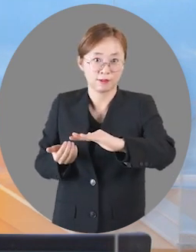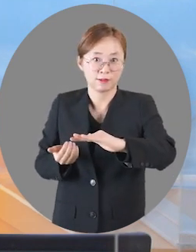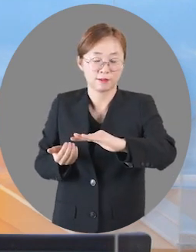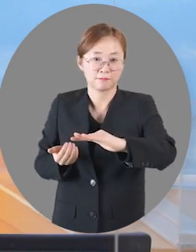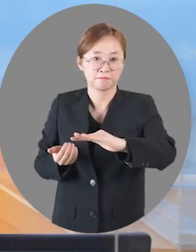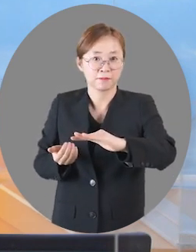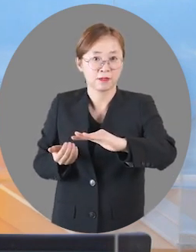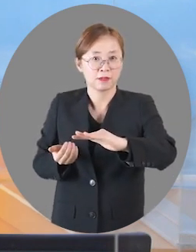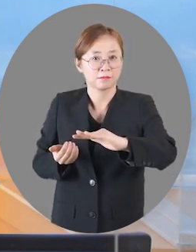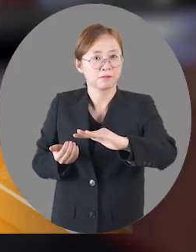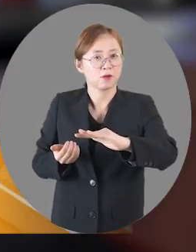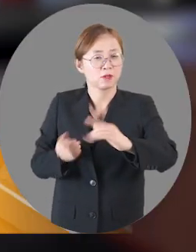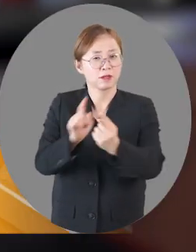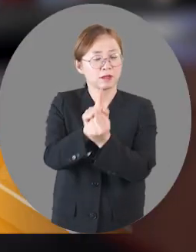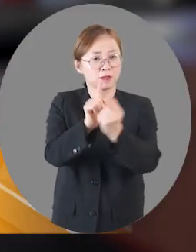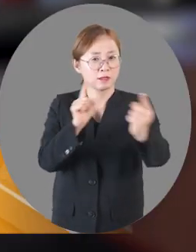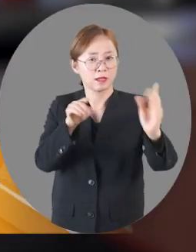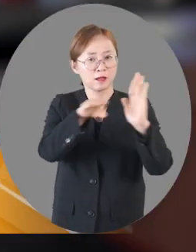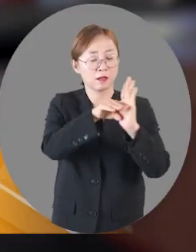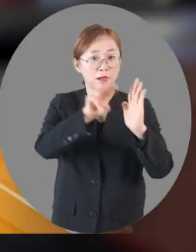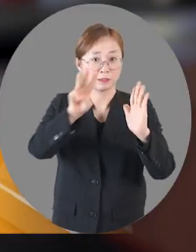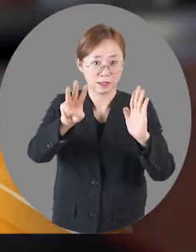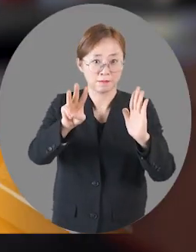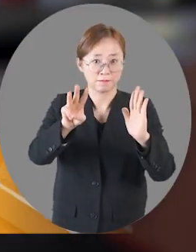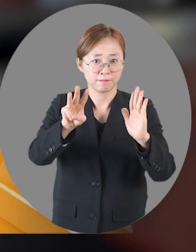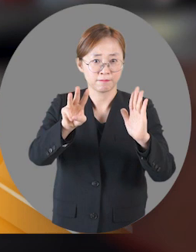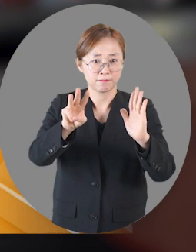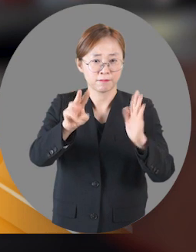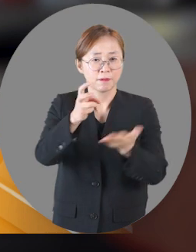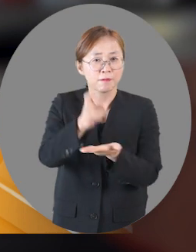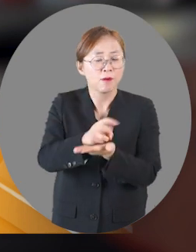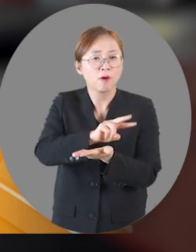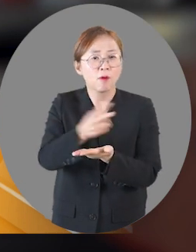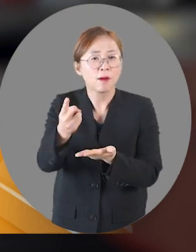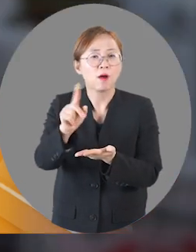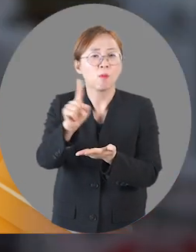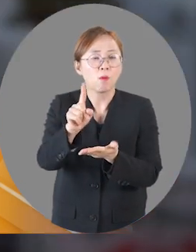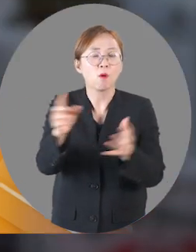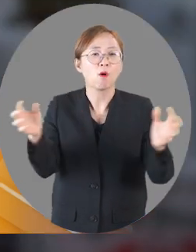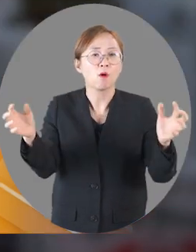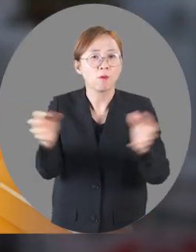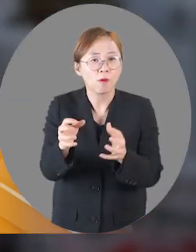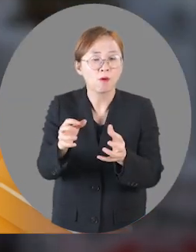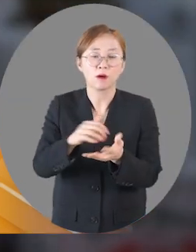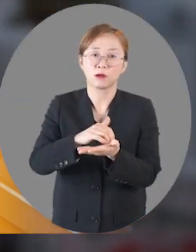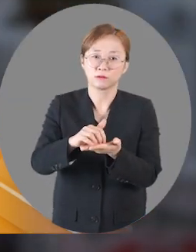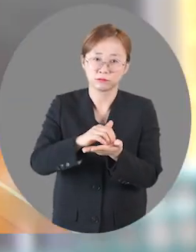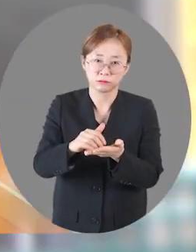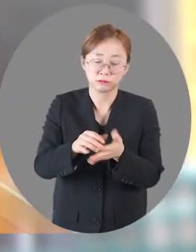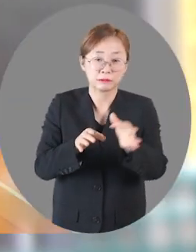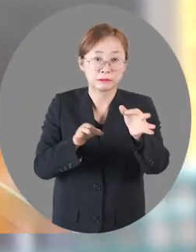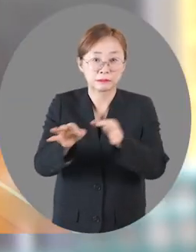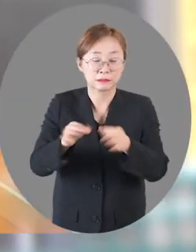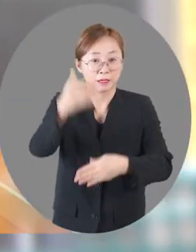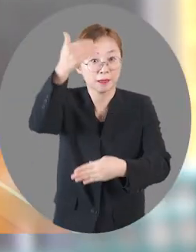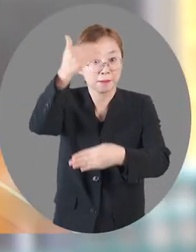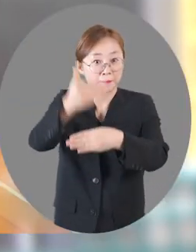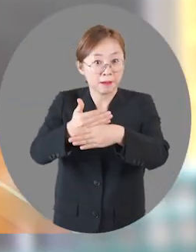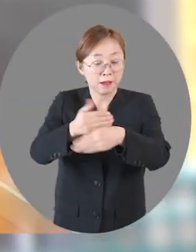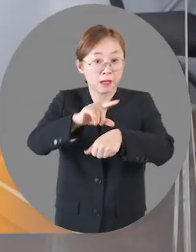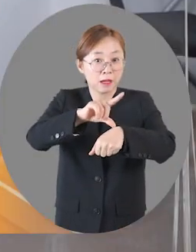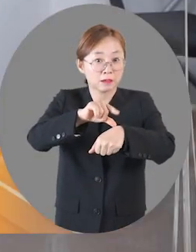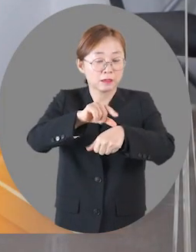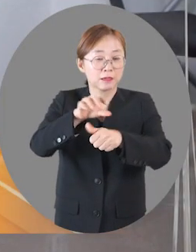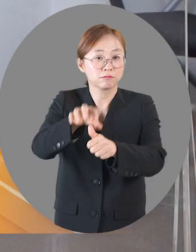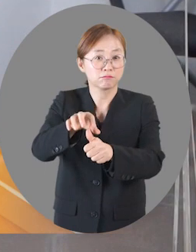마지막 개편안으로 비수도권 3단계는 종전과 동일하지만 사적 모임 기준 및 식당, 카페 이용 시간